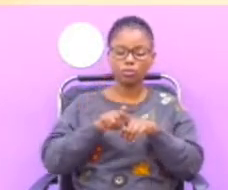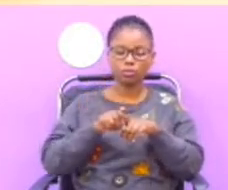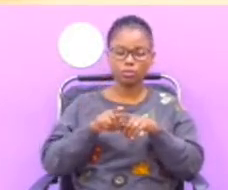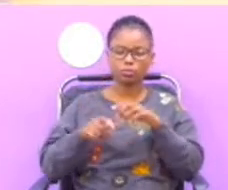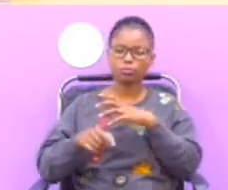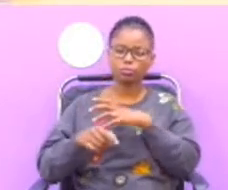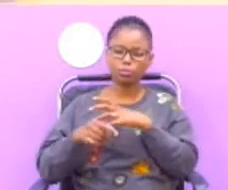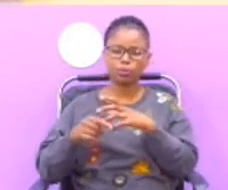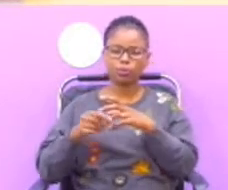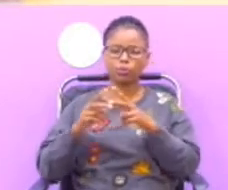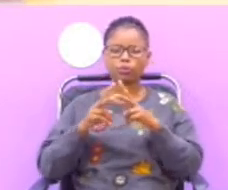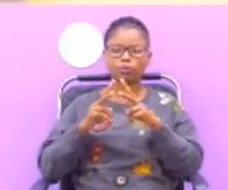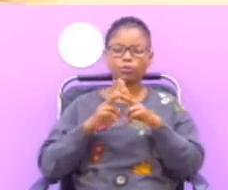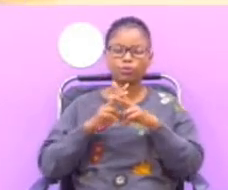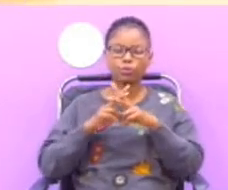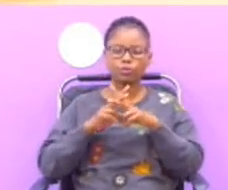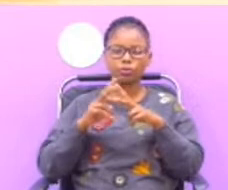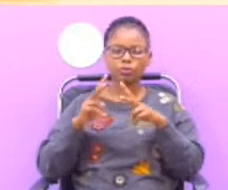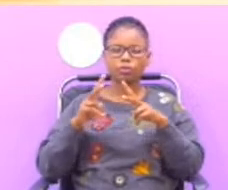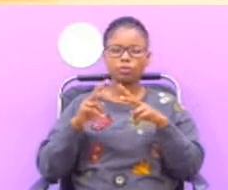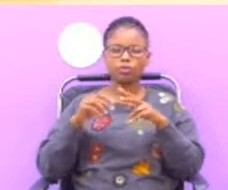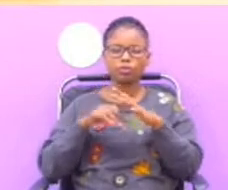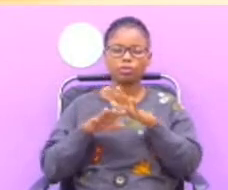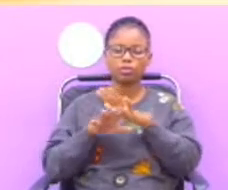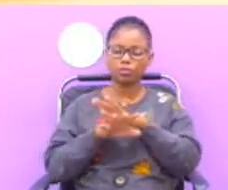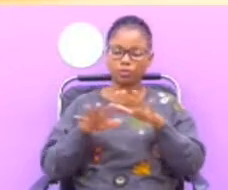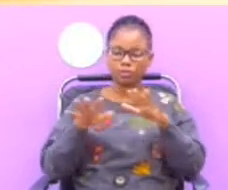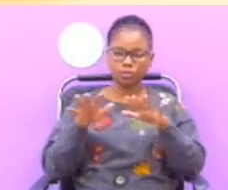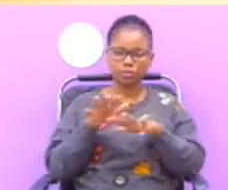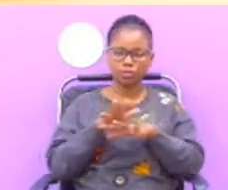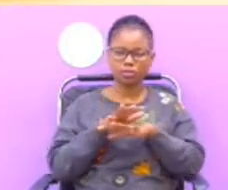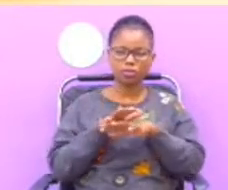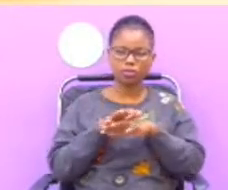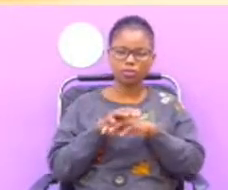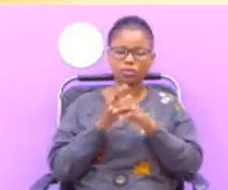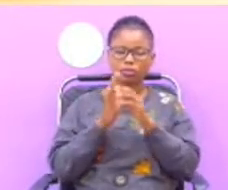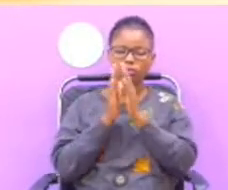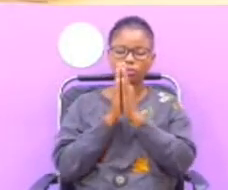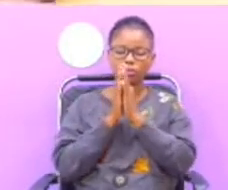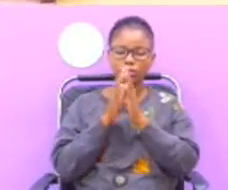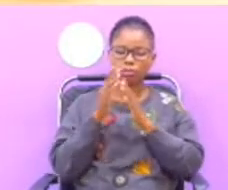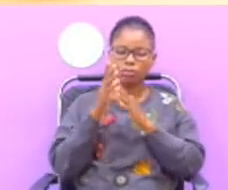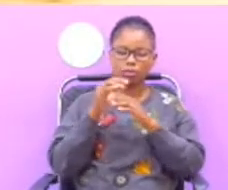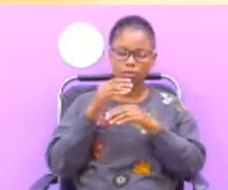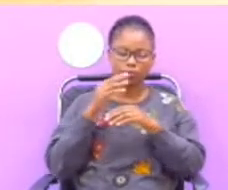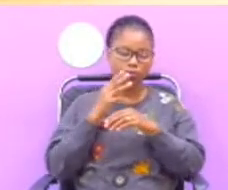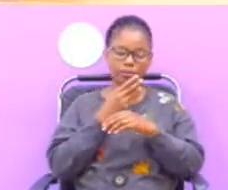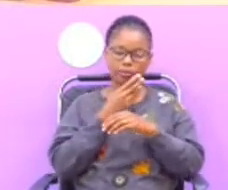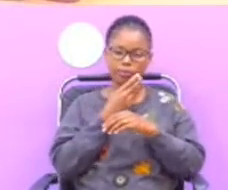na nĩwe mwĩhoko witũ maũndũ-inĩ mothe. Mwathani arotũiguĩrĩra tha.